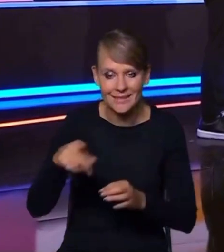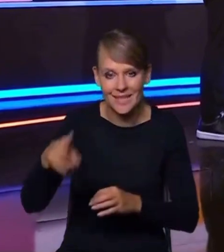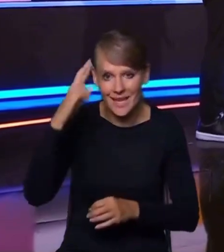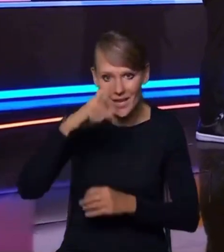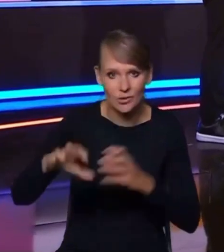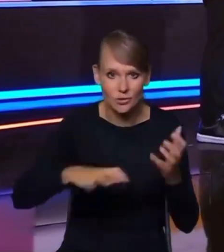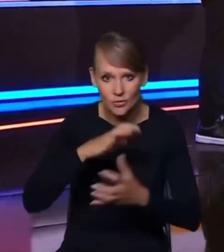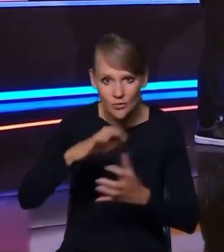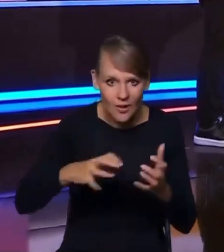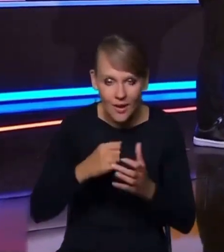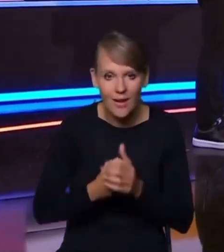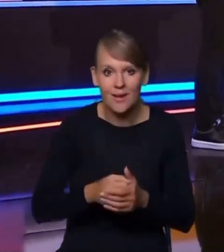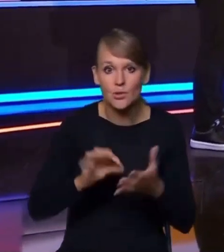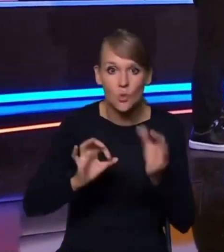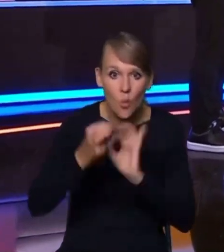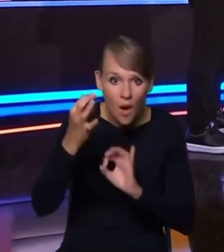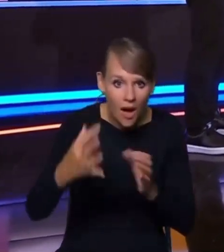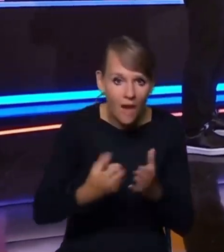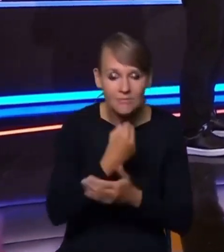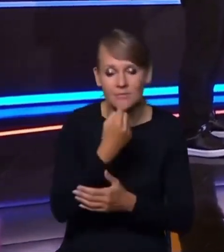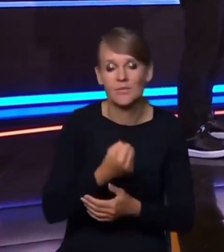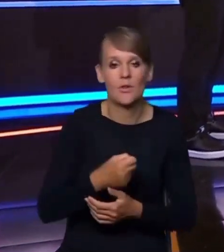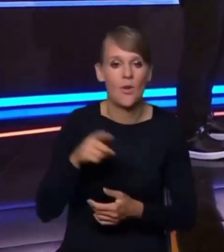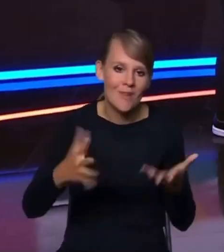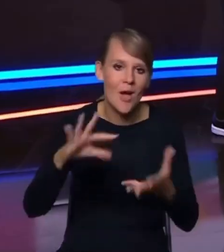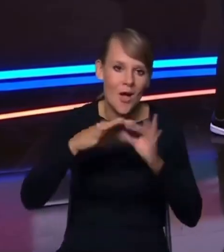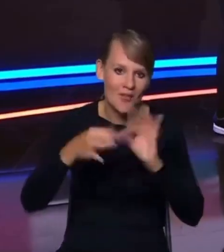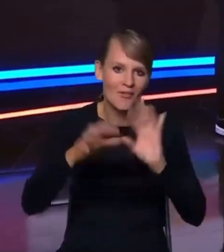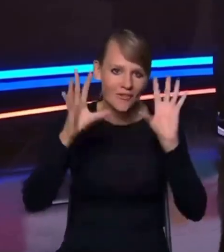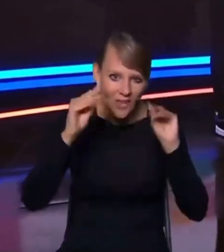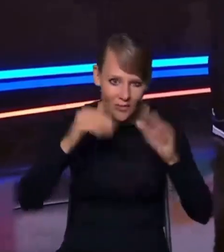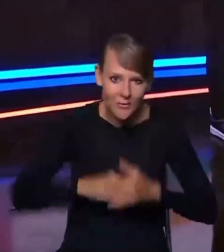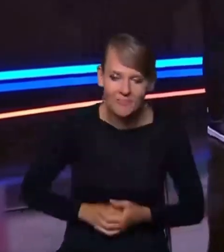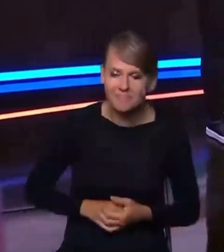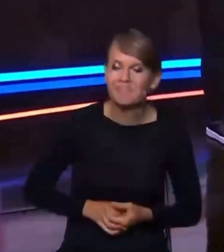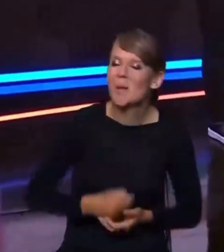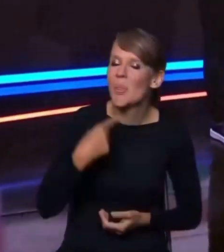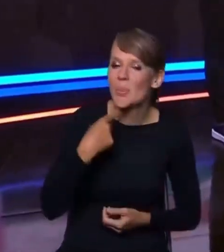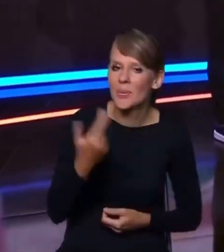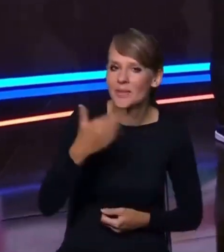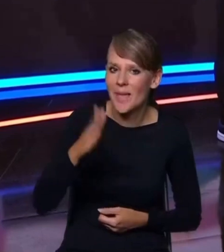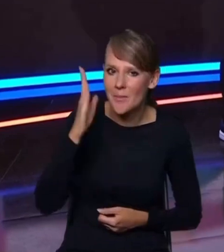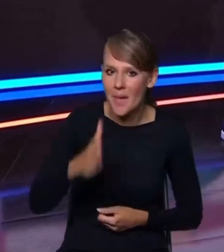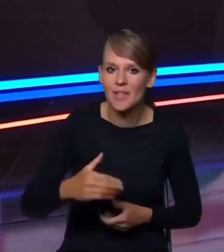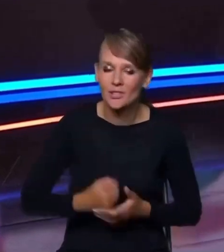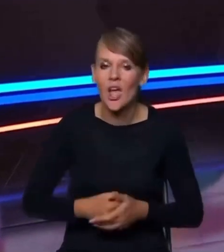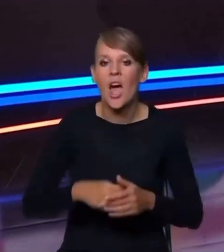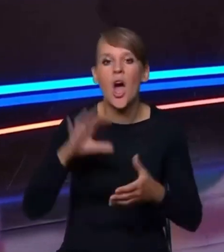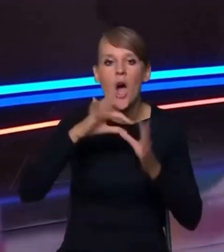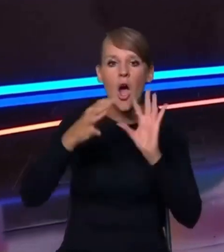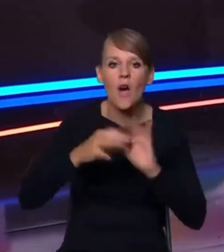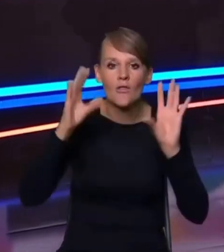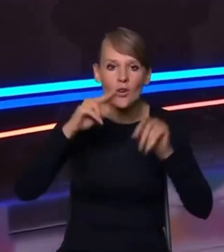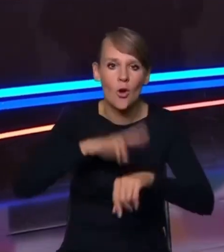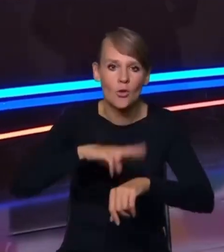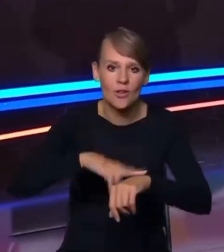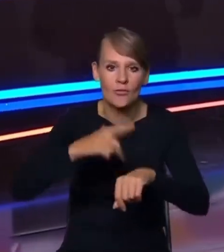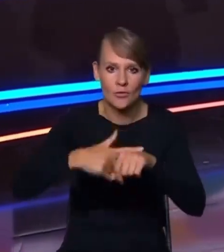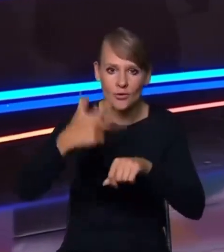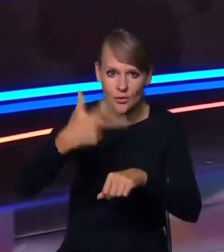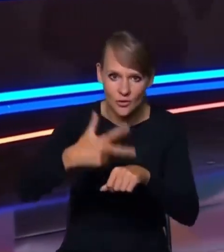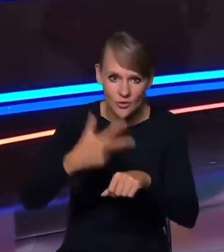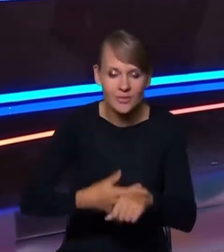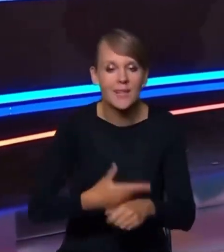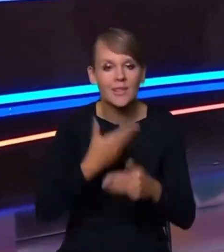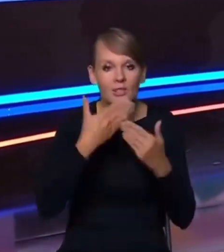świata, to jeszcze oczywiście złoto olimpijskie. Nikt się nie będzie nudził, a olimpijski wieczór tradycyjnie 23:30. Ola, dziękuję